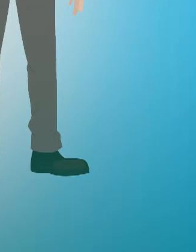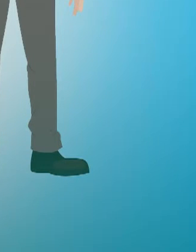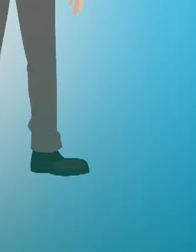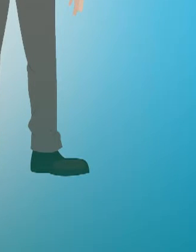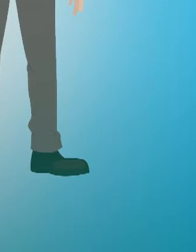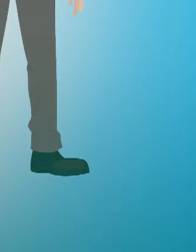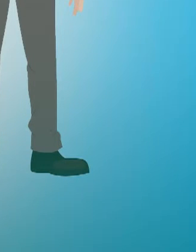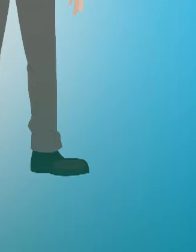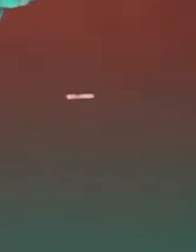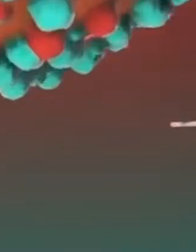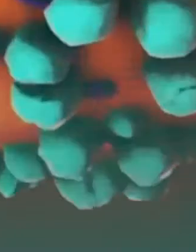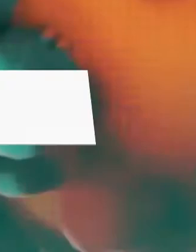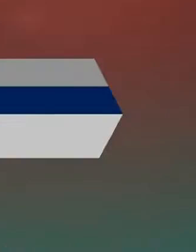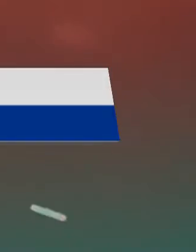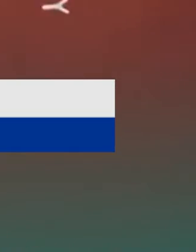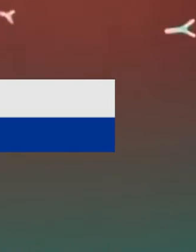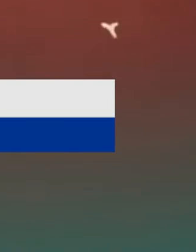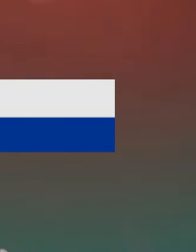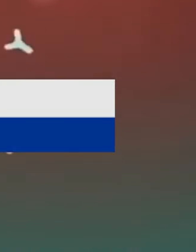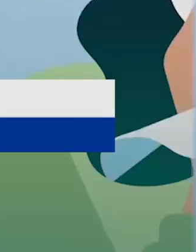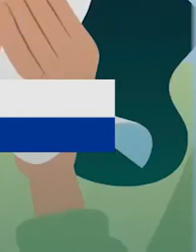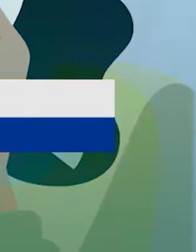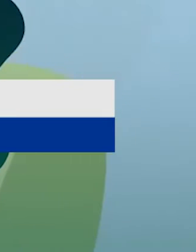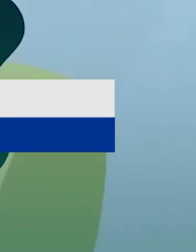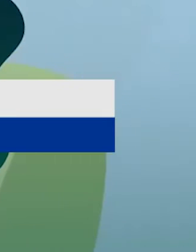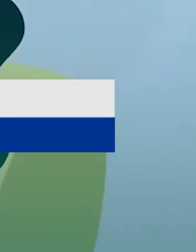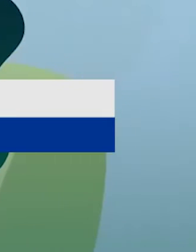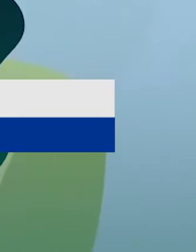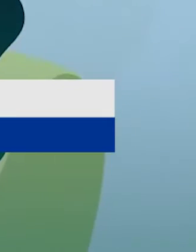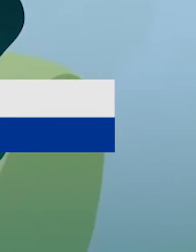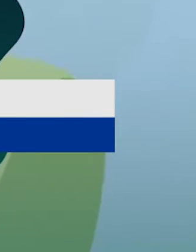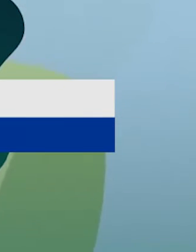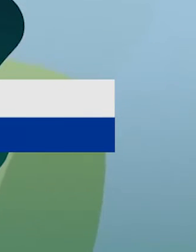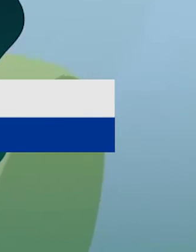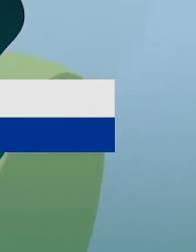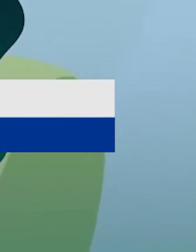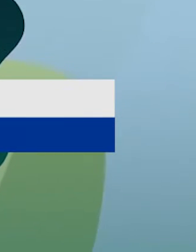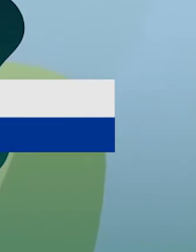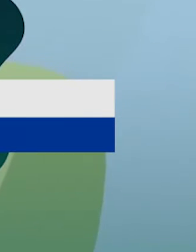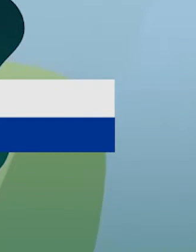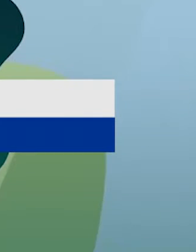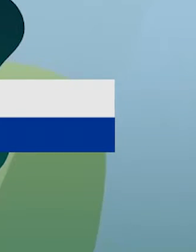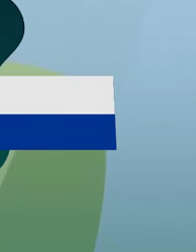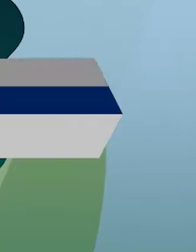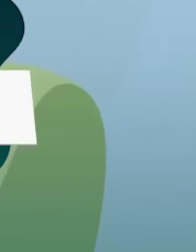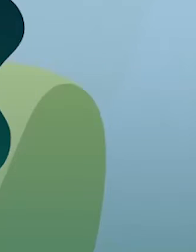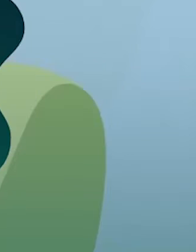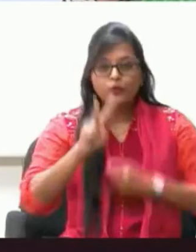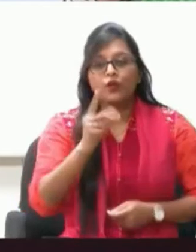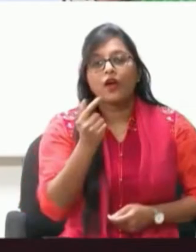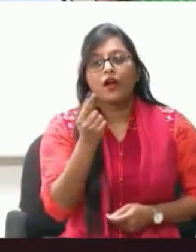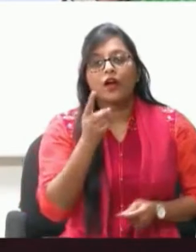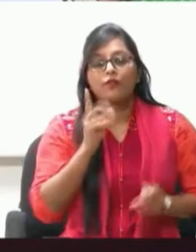ভাইরাসে আক্রান্তের সংখ্যা। 8 মার্চ থেকে 7 এপ্রিল এই এক মাসে দেশে কোভিড-19 আক্রান্ত হয়েছেন